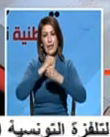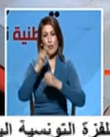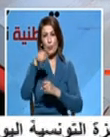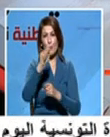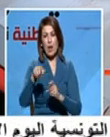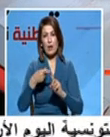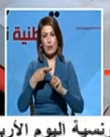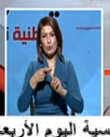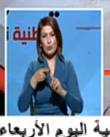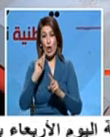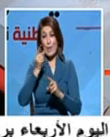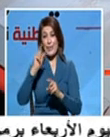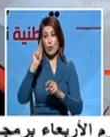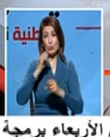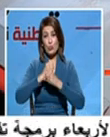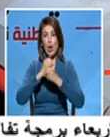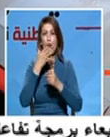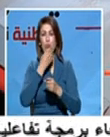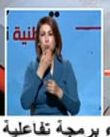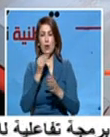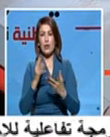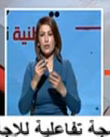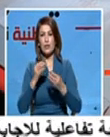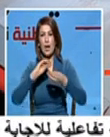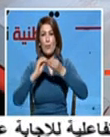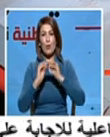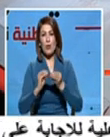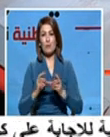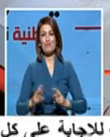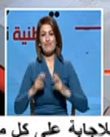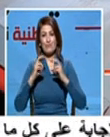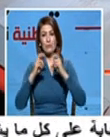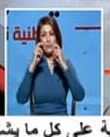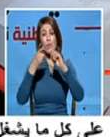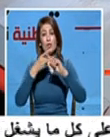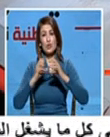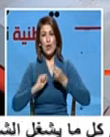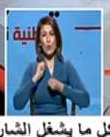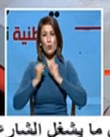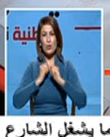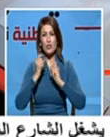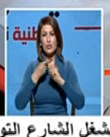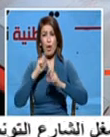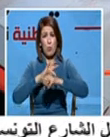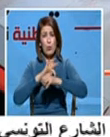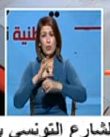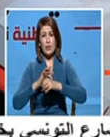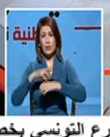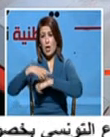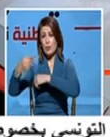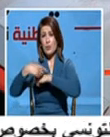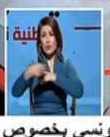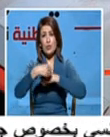في مشكلة المرضى اللي باش تتعكر حالتهم وهم ما يحبوش يجيوا للمستشفى لأنهم ما نجموش